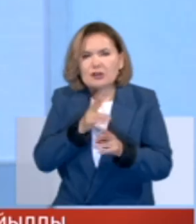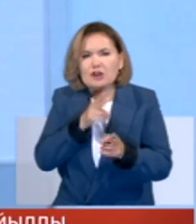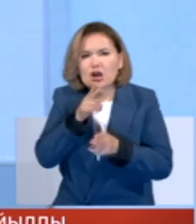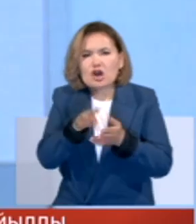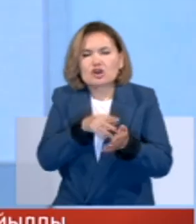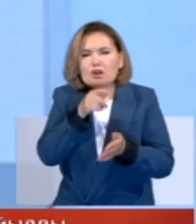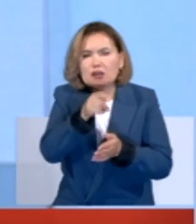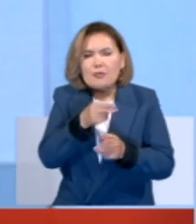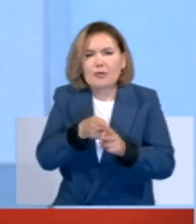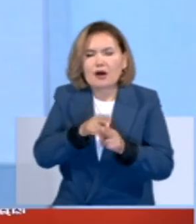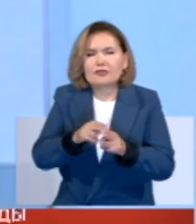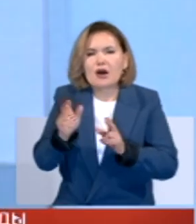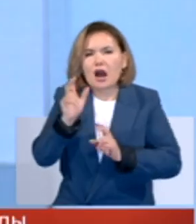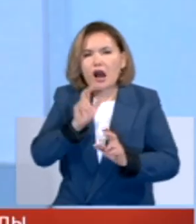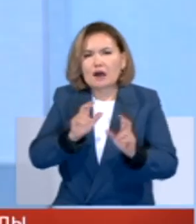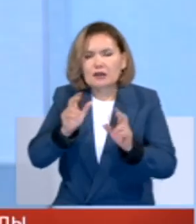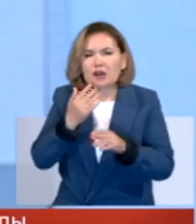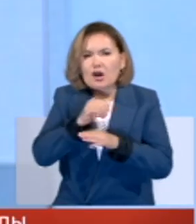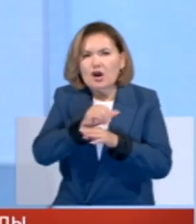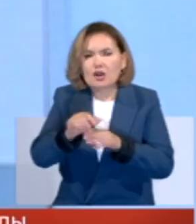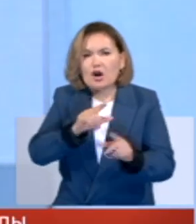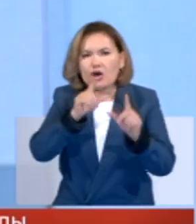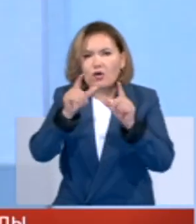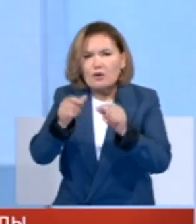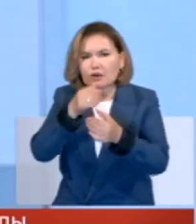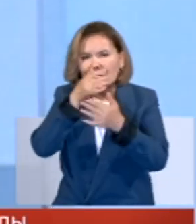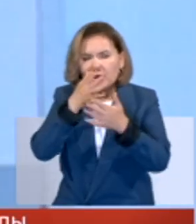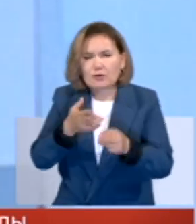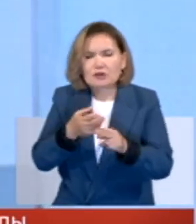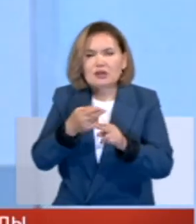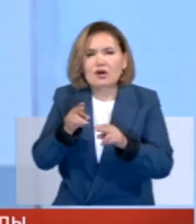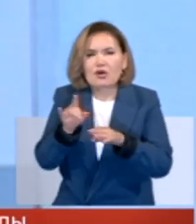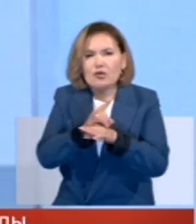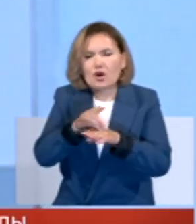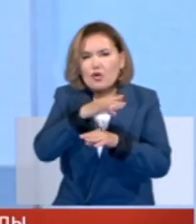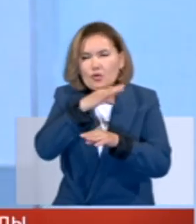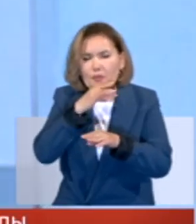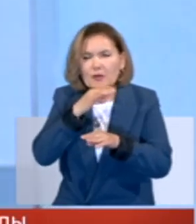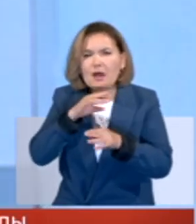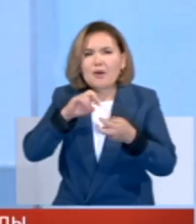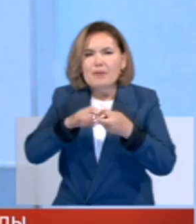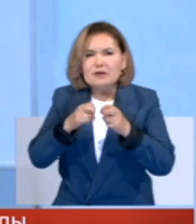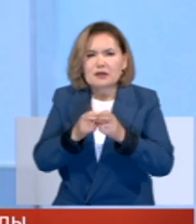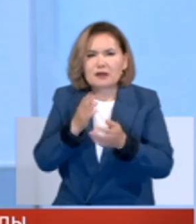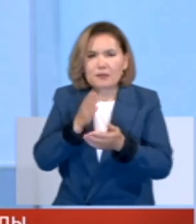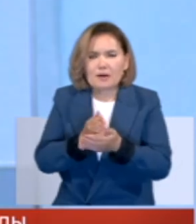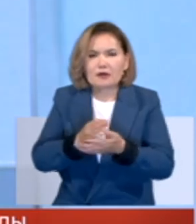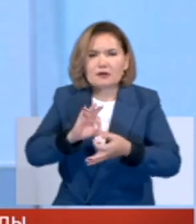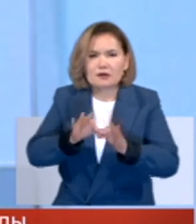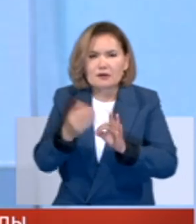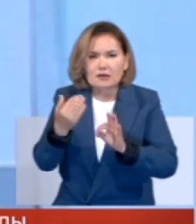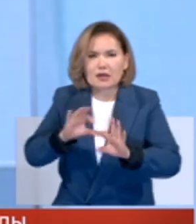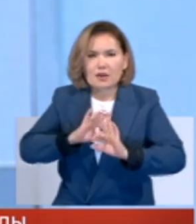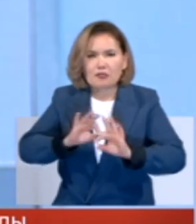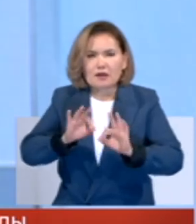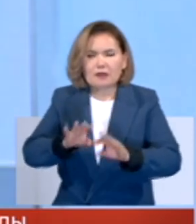түлектер арманында ата-ана ақшасы да көзден бұлбұлдай ұшты. Алданғандар мәселесі не болмақ? Тілшіміз тарқатады.